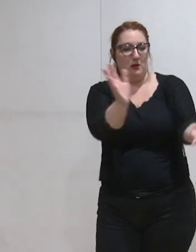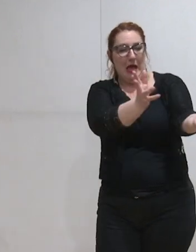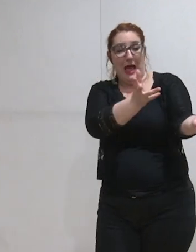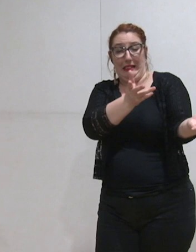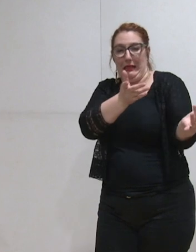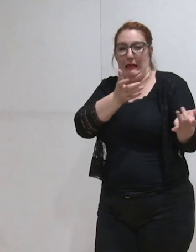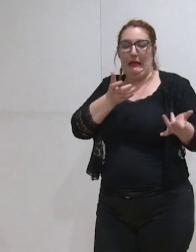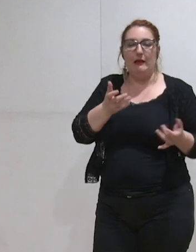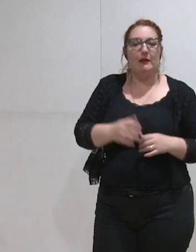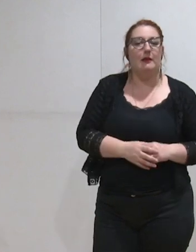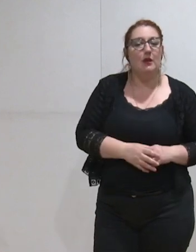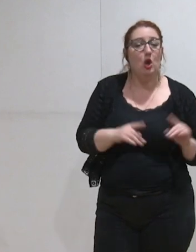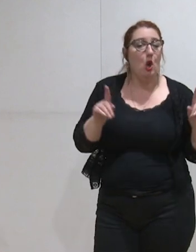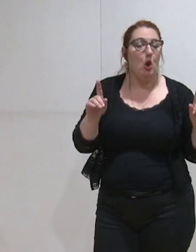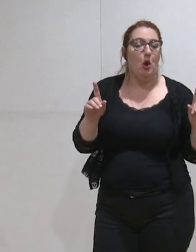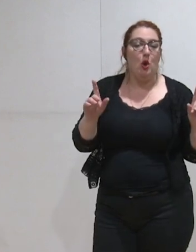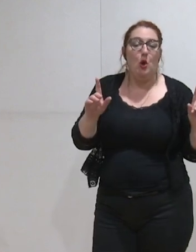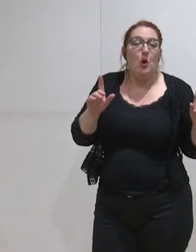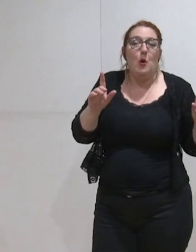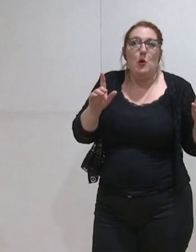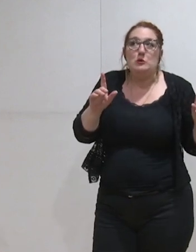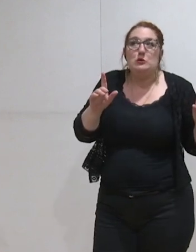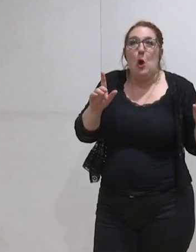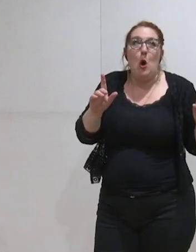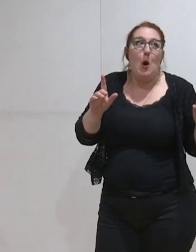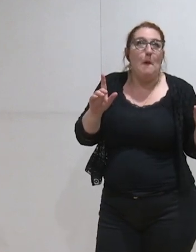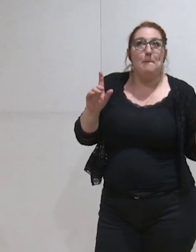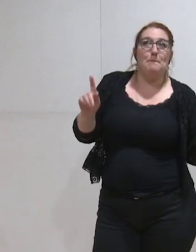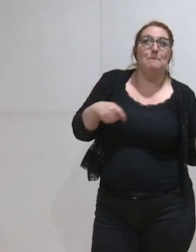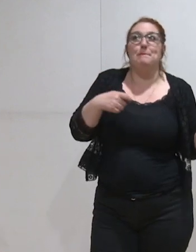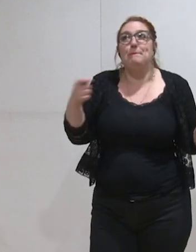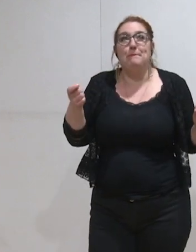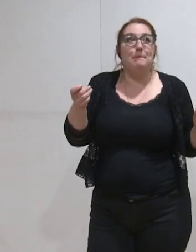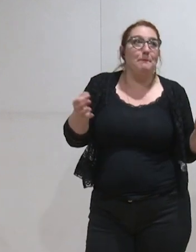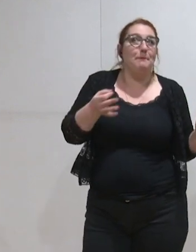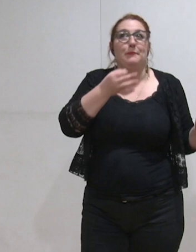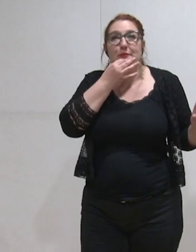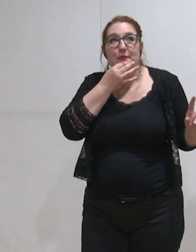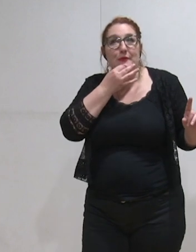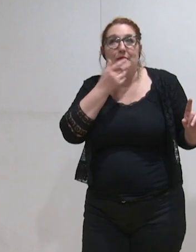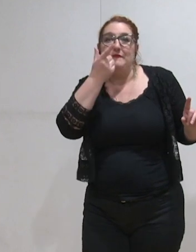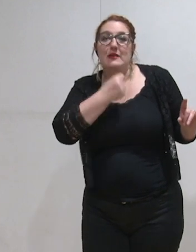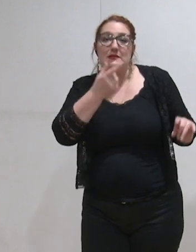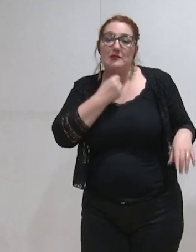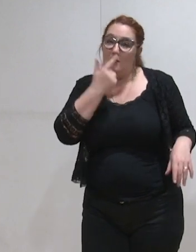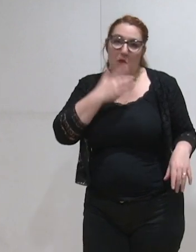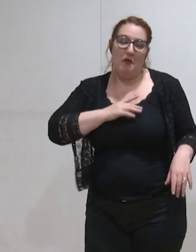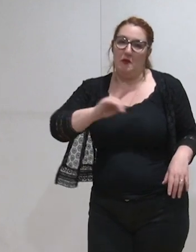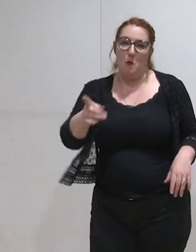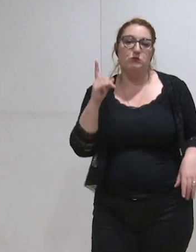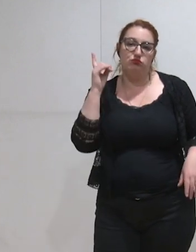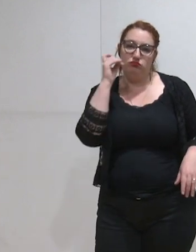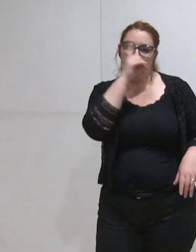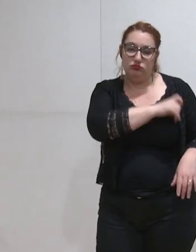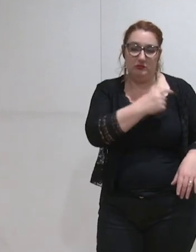anodin et ça ça ne se fera pas comme ça et quand on sait que il va falloir donc immédiatement